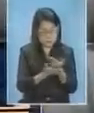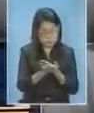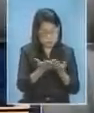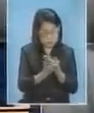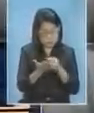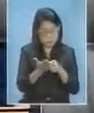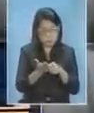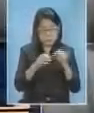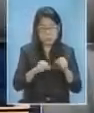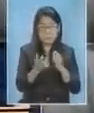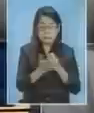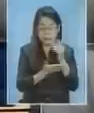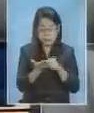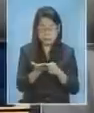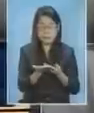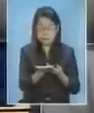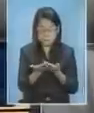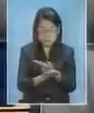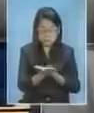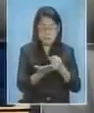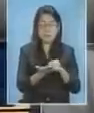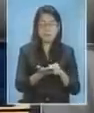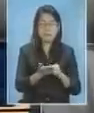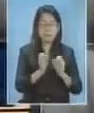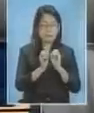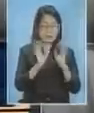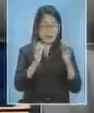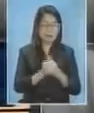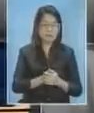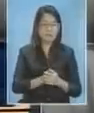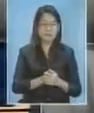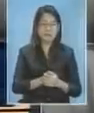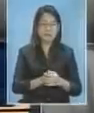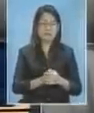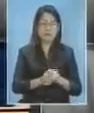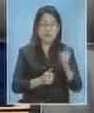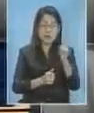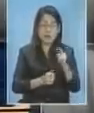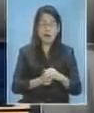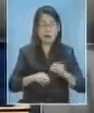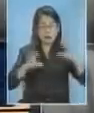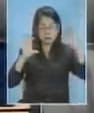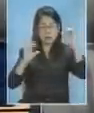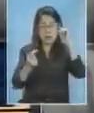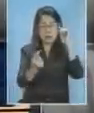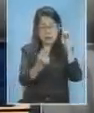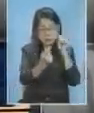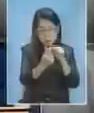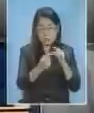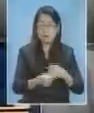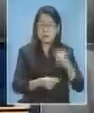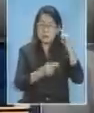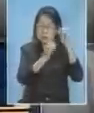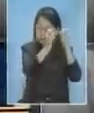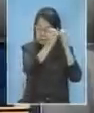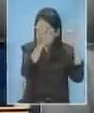าวนี้ได้สะท้อนถึงวิสัยทัศน์เป้าหมายการบ